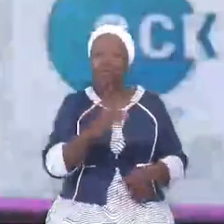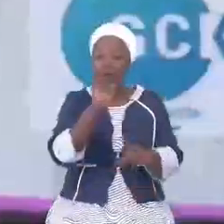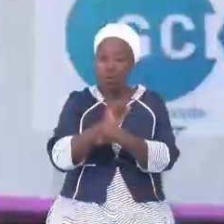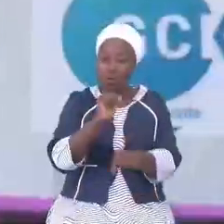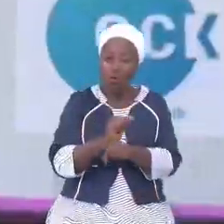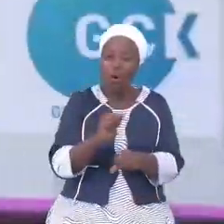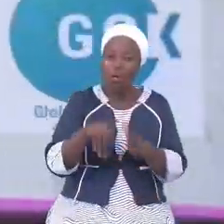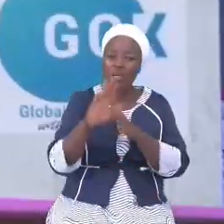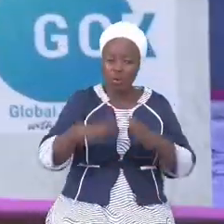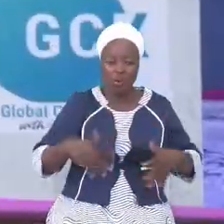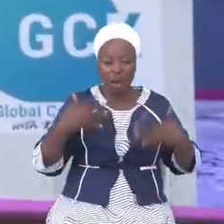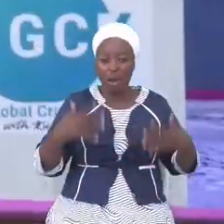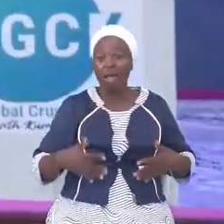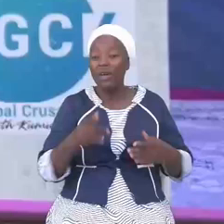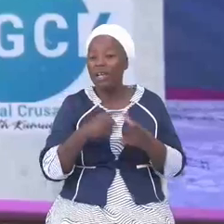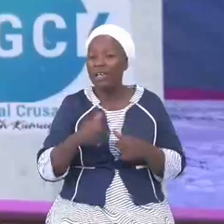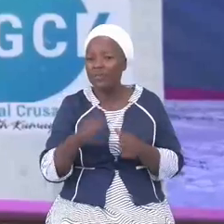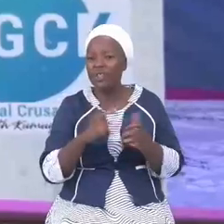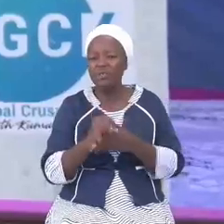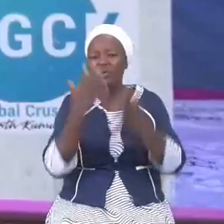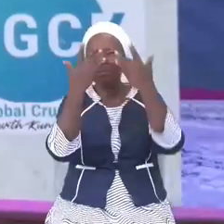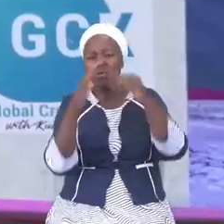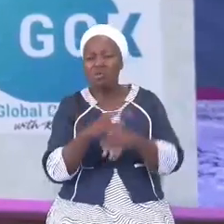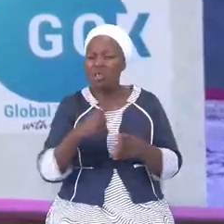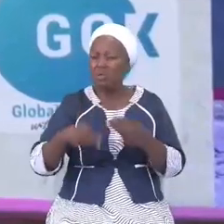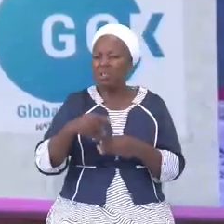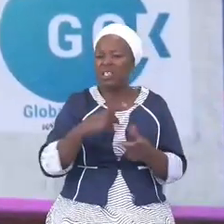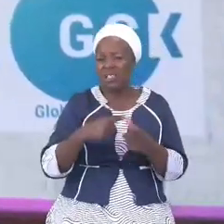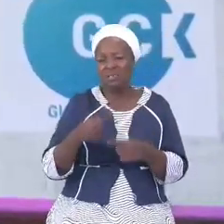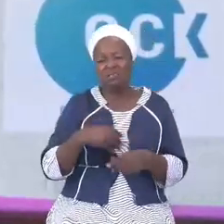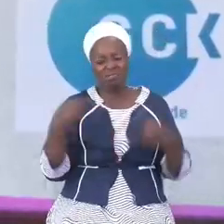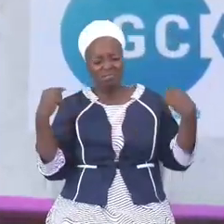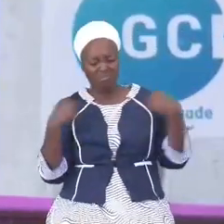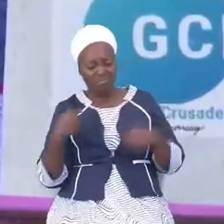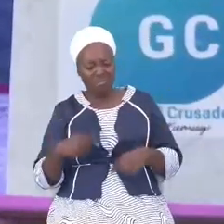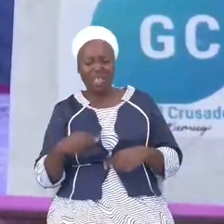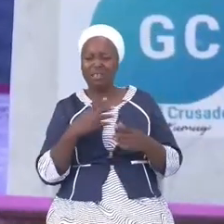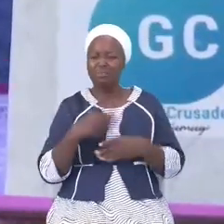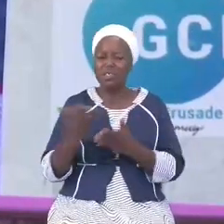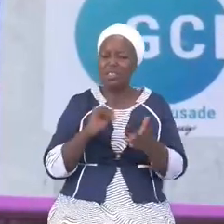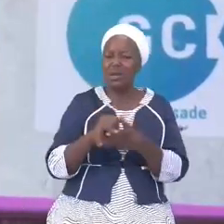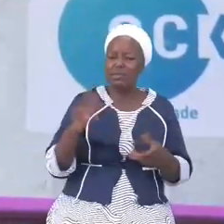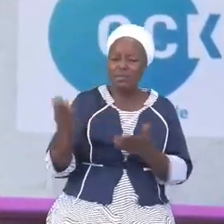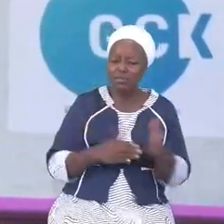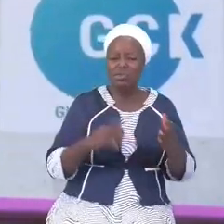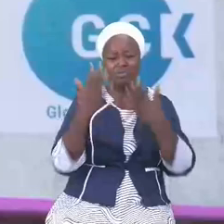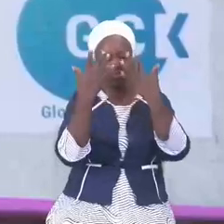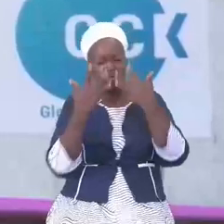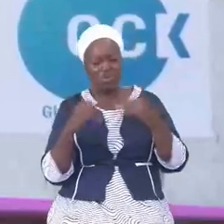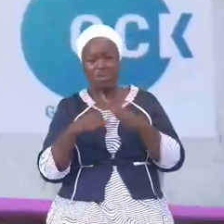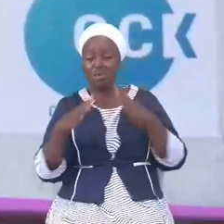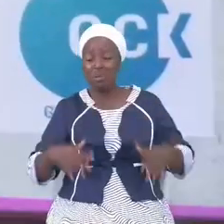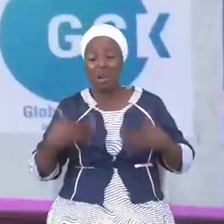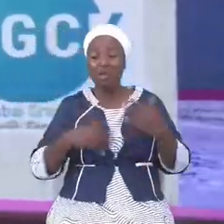vie. Tout ce qui cause des soucis dans ta vie. Tout ce qui cause des afflictions dans ta vie. Ce soir, le